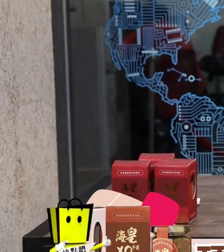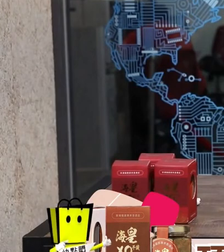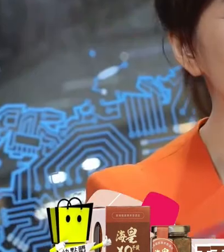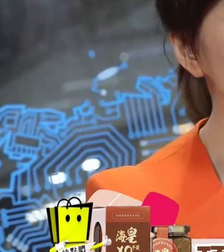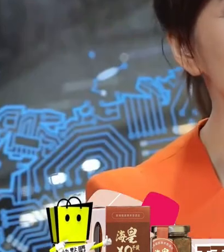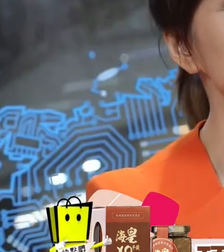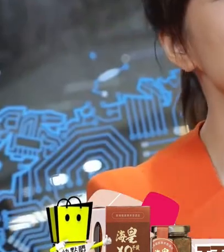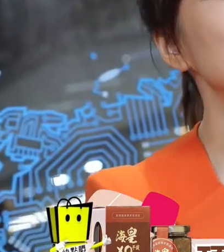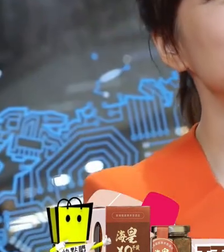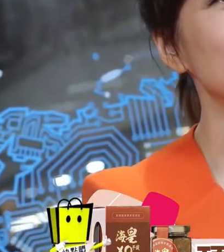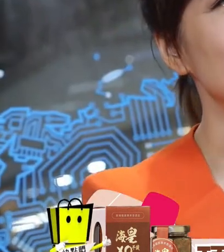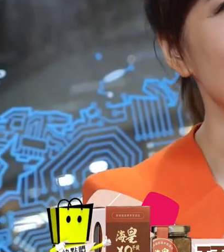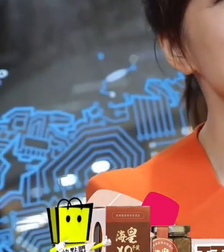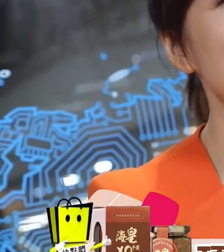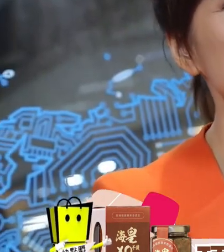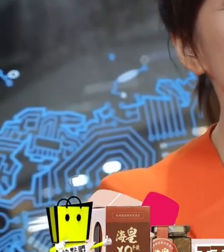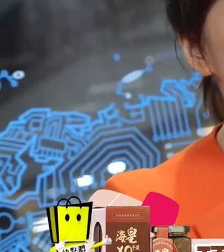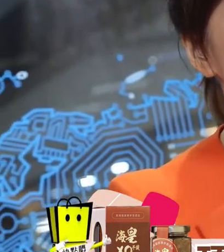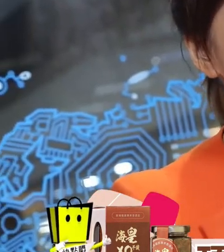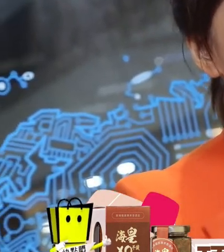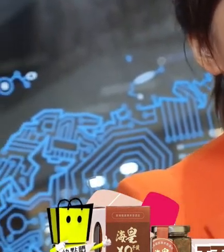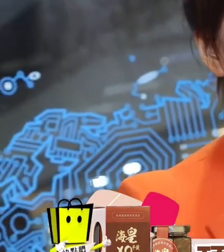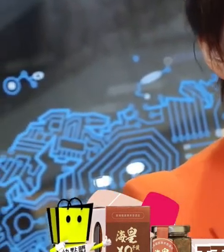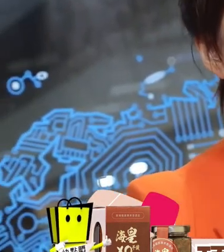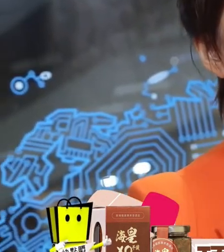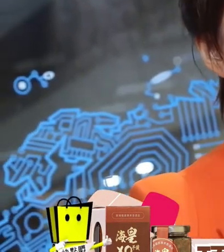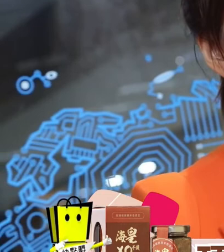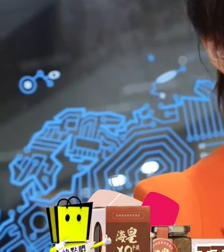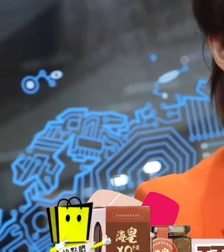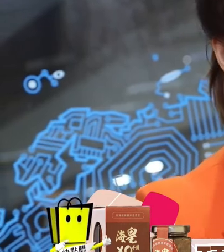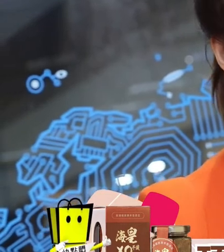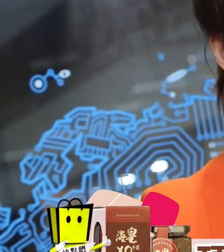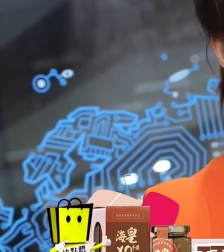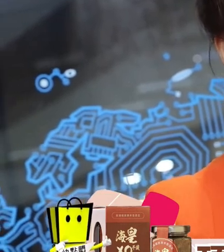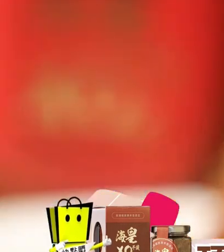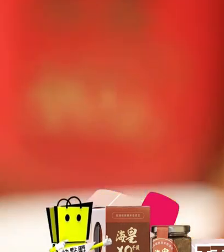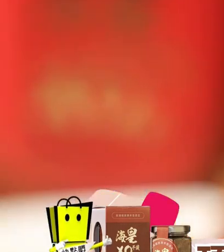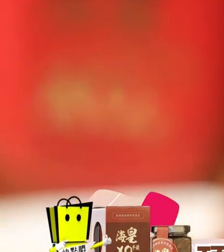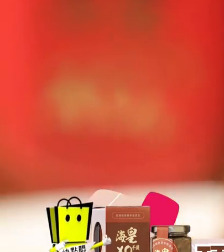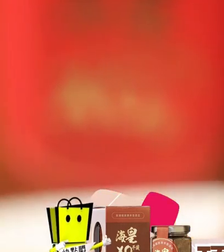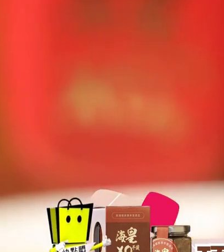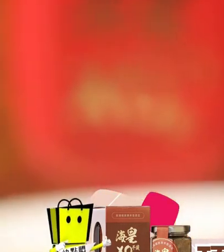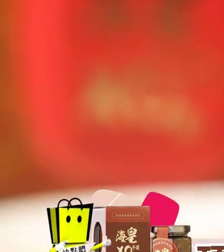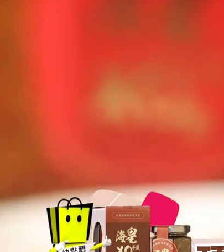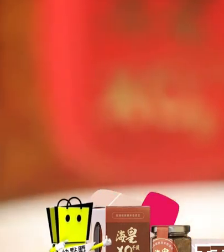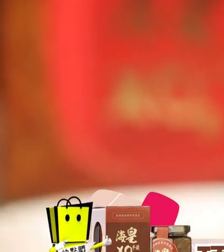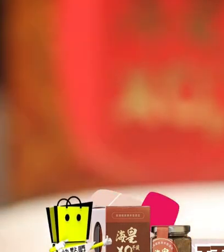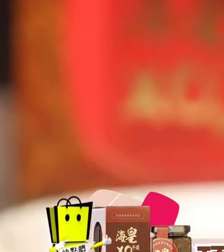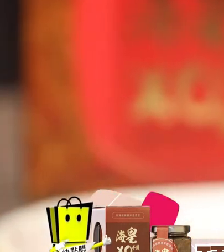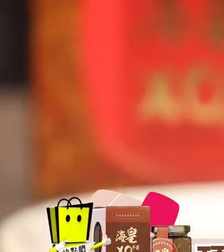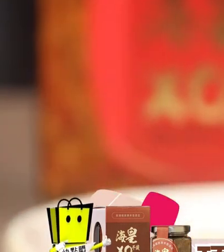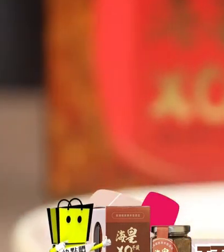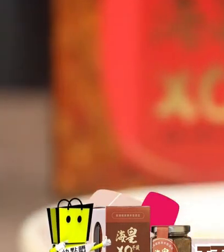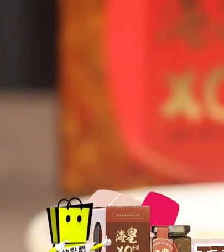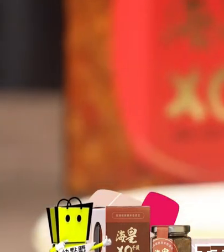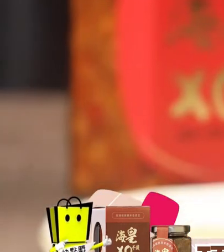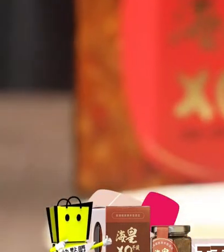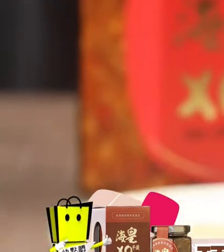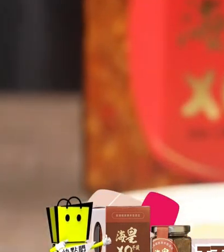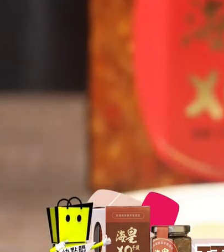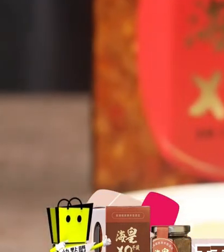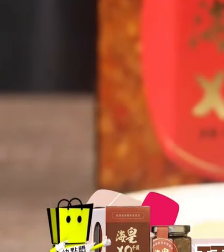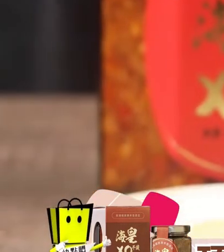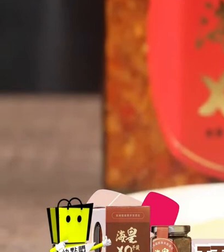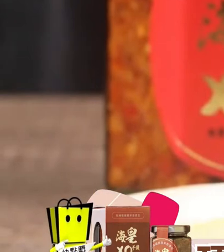丰富的蛋白质，那么呢可以美容养颜，重点是它很美味，再加一点点辣的这个滋味，真的